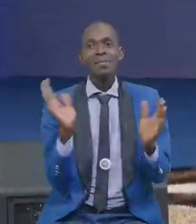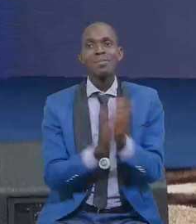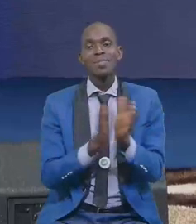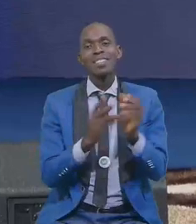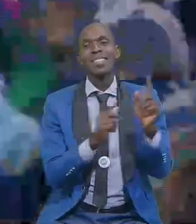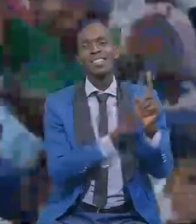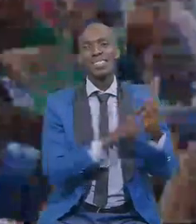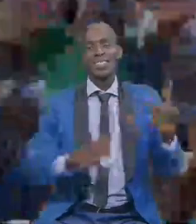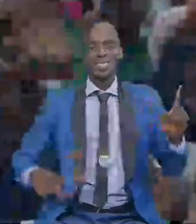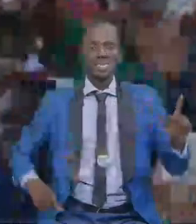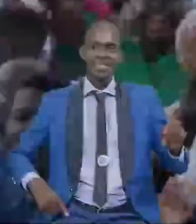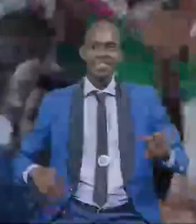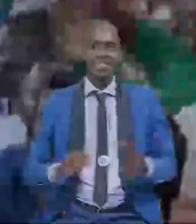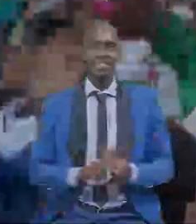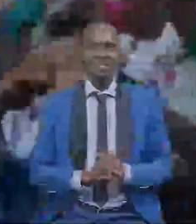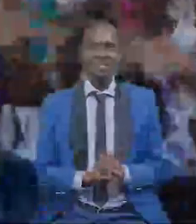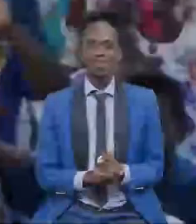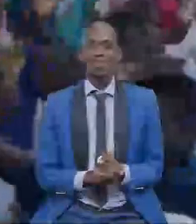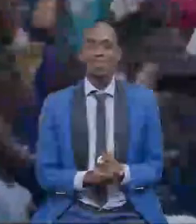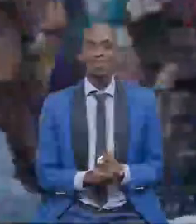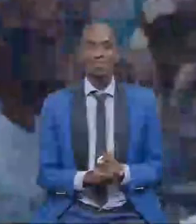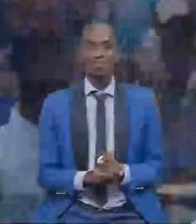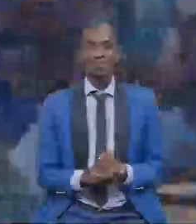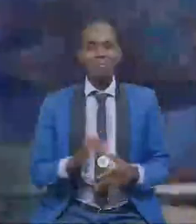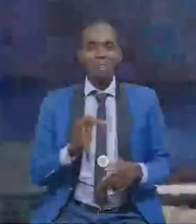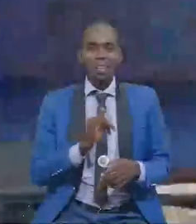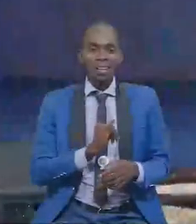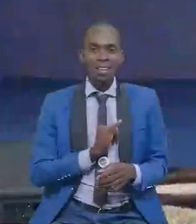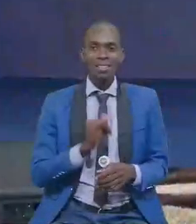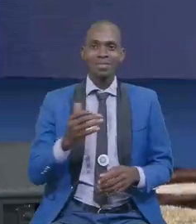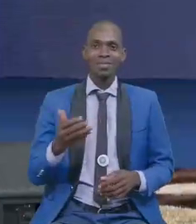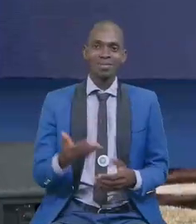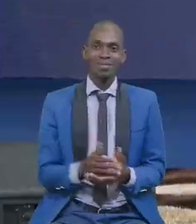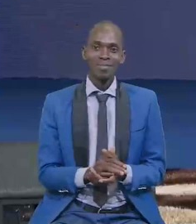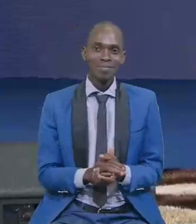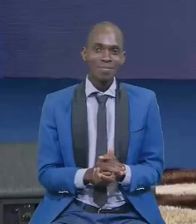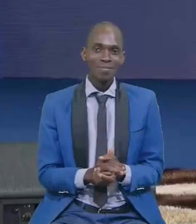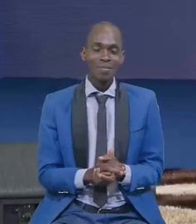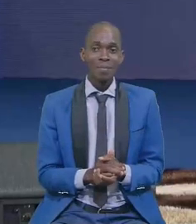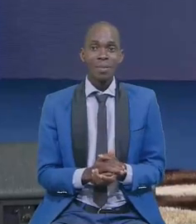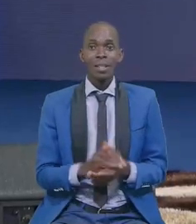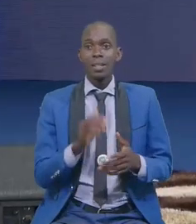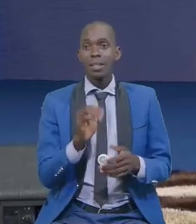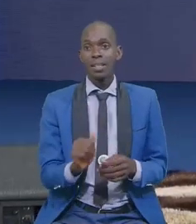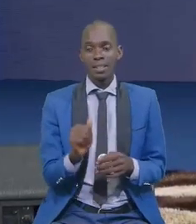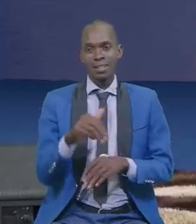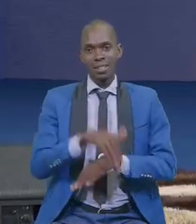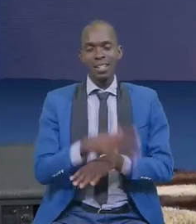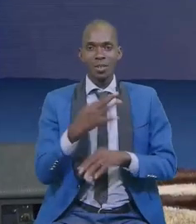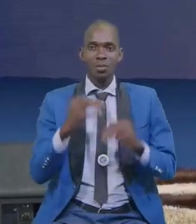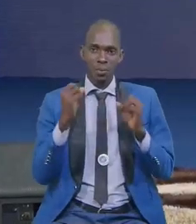Gloire à Dieu. Je vous accueille ce soir. La nuit de